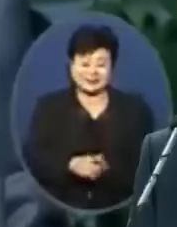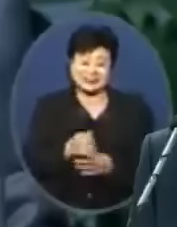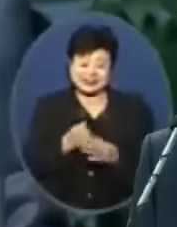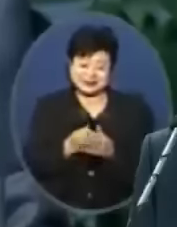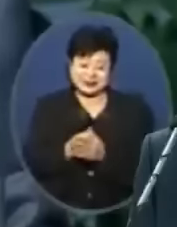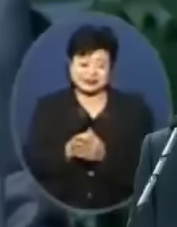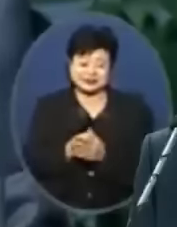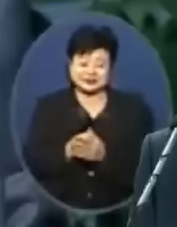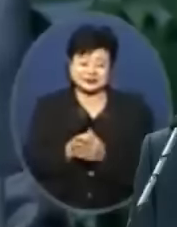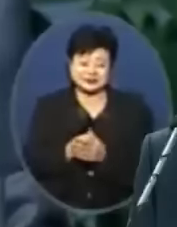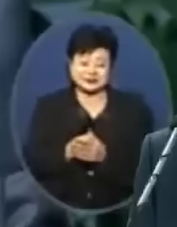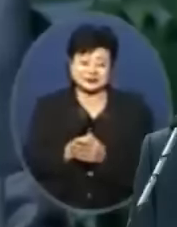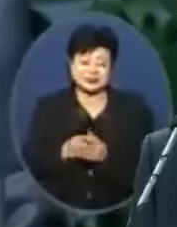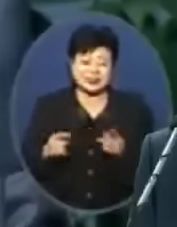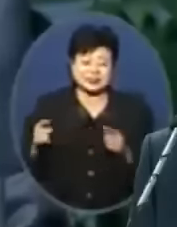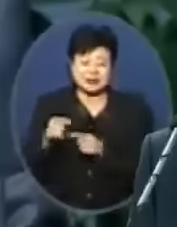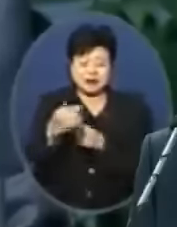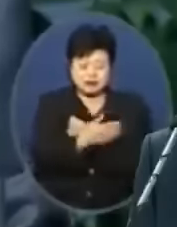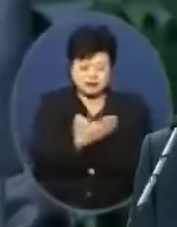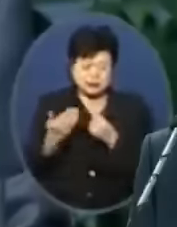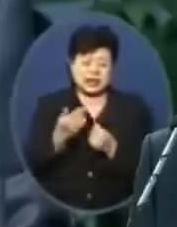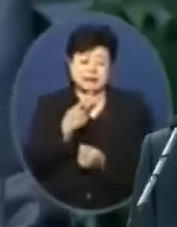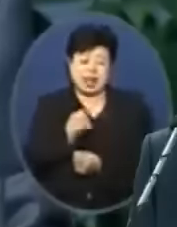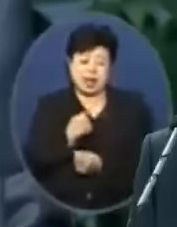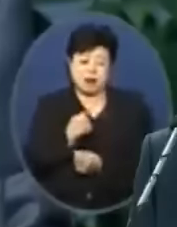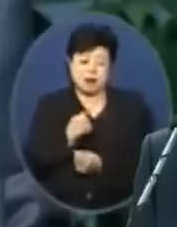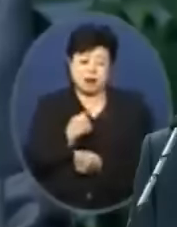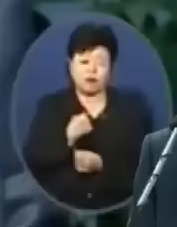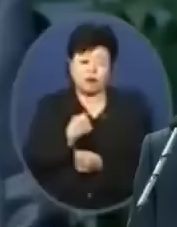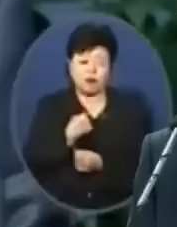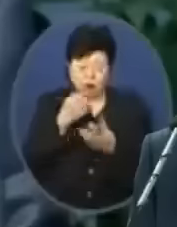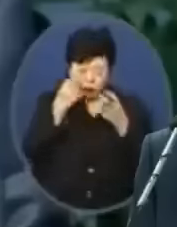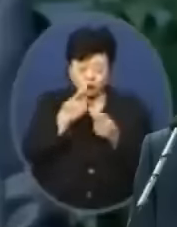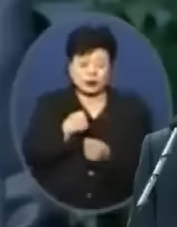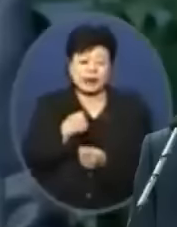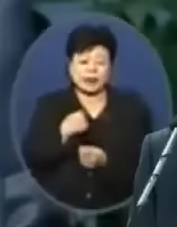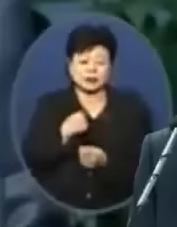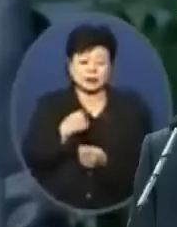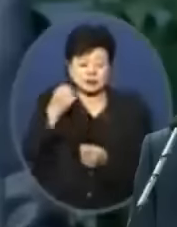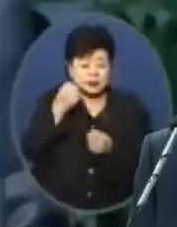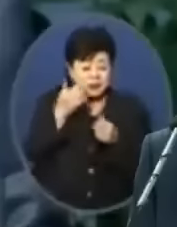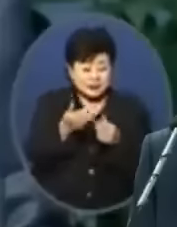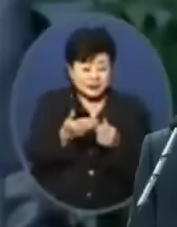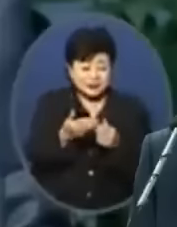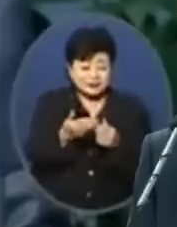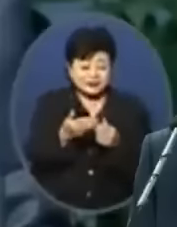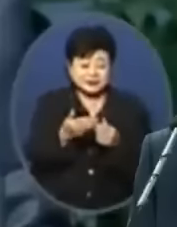그러므로 사방으로 우겨싸임 당하고 고통을 당해도 성령께서